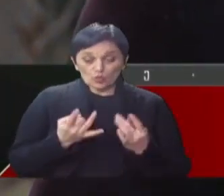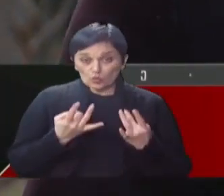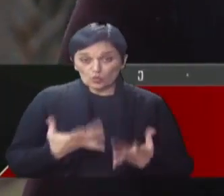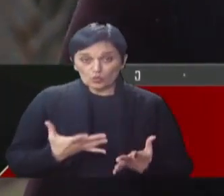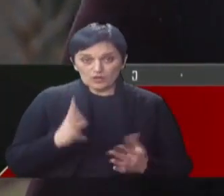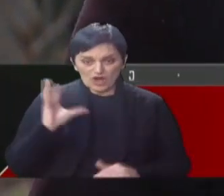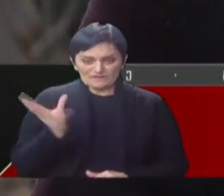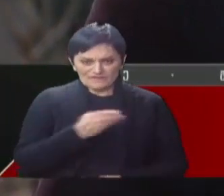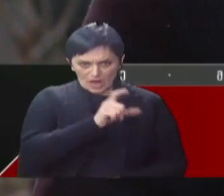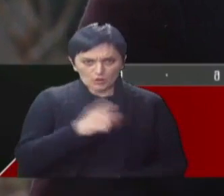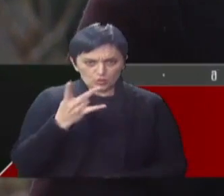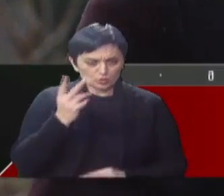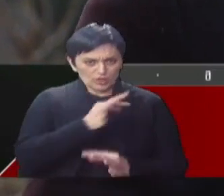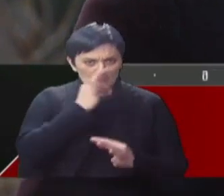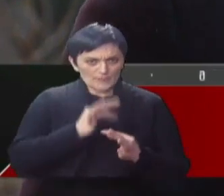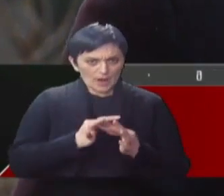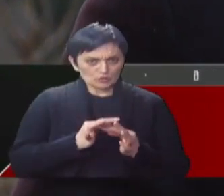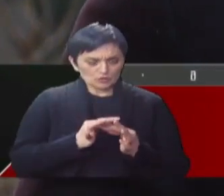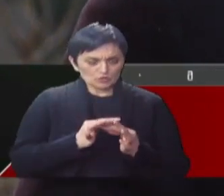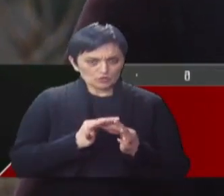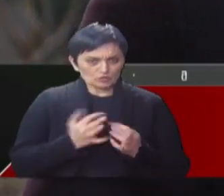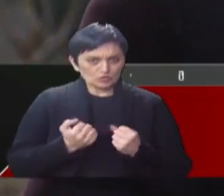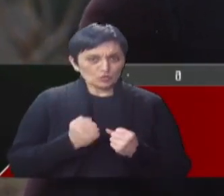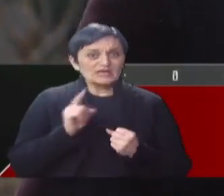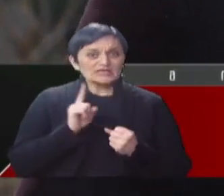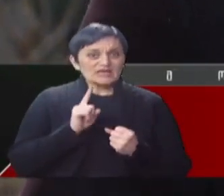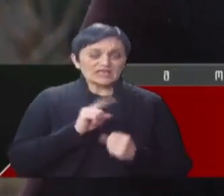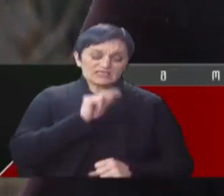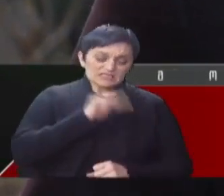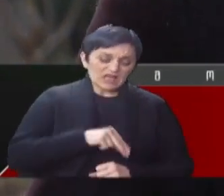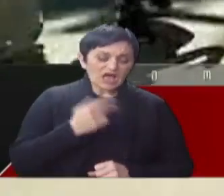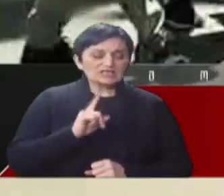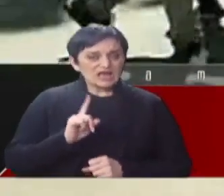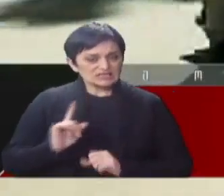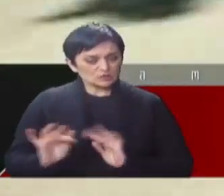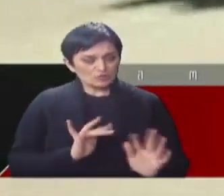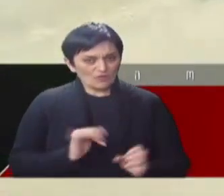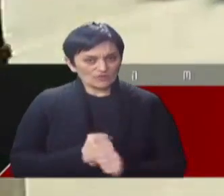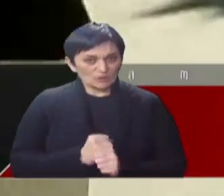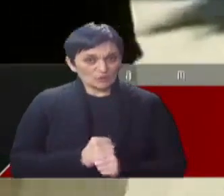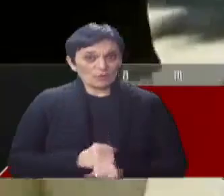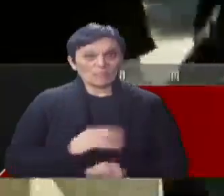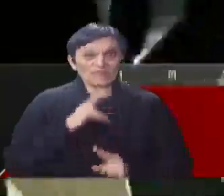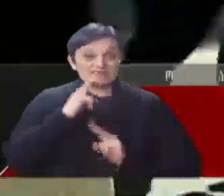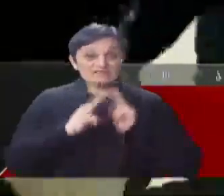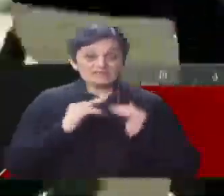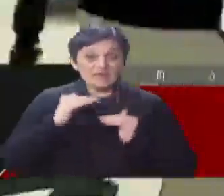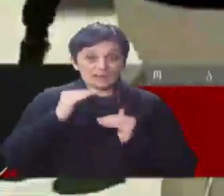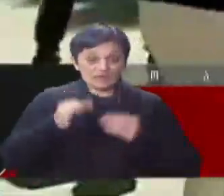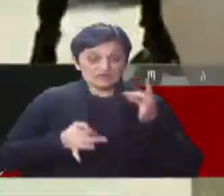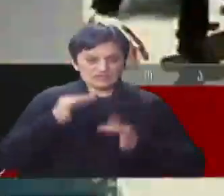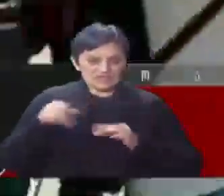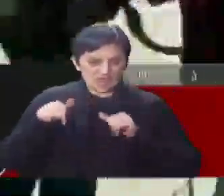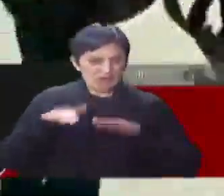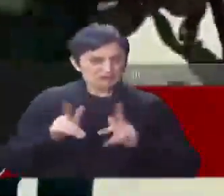Ola adam ian mândau agot pasuxi rasas mov rasas tavoșa obstu rasas movi mukmedept. Apelatio sa samartlos